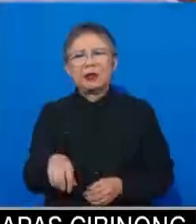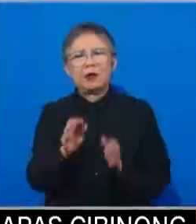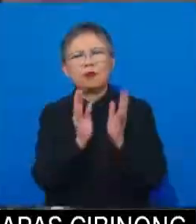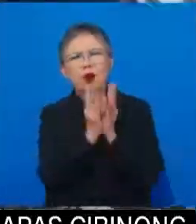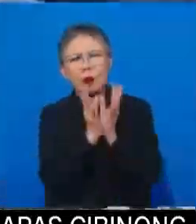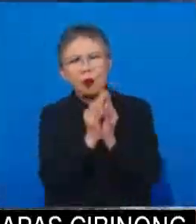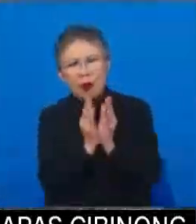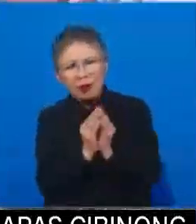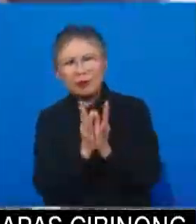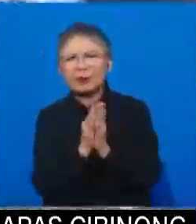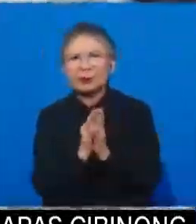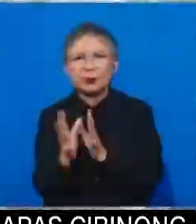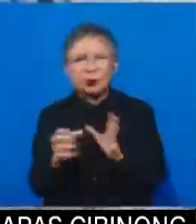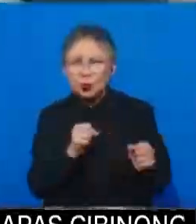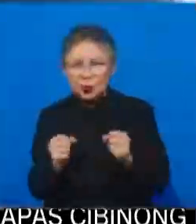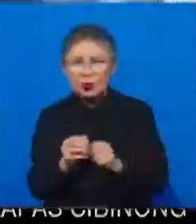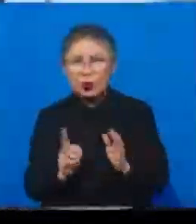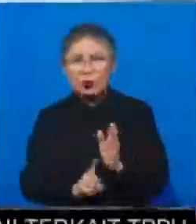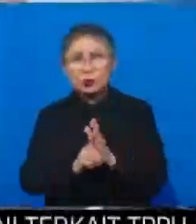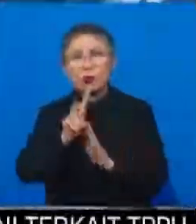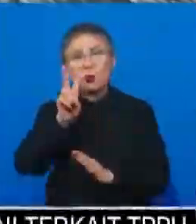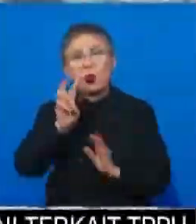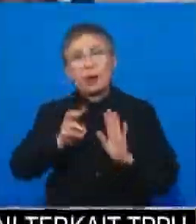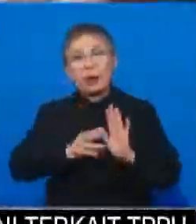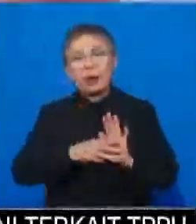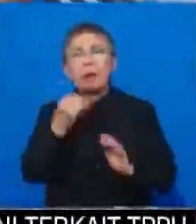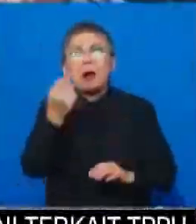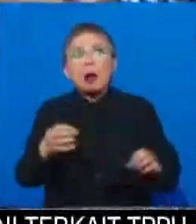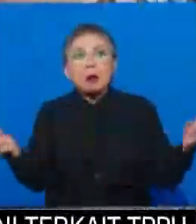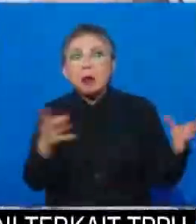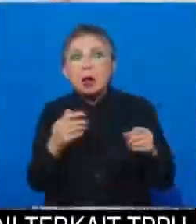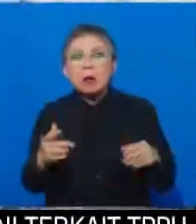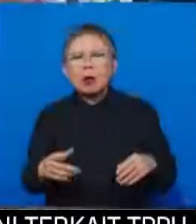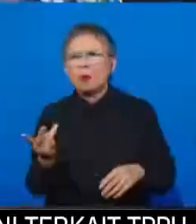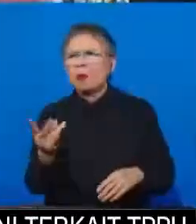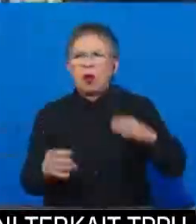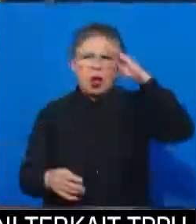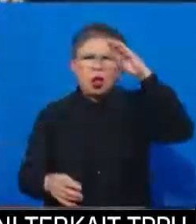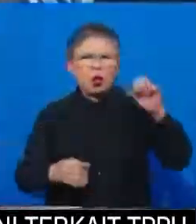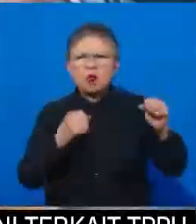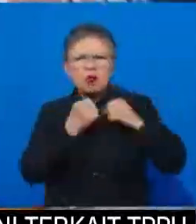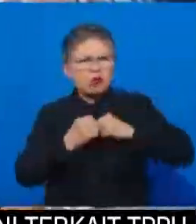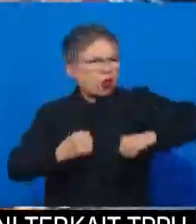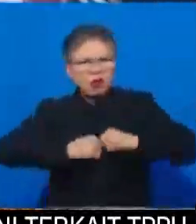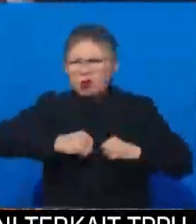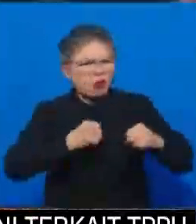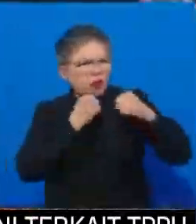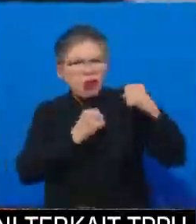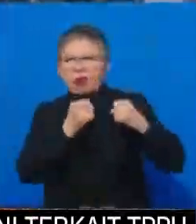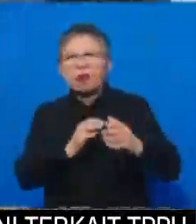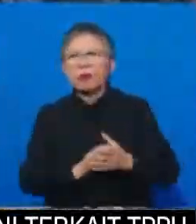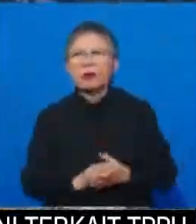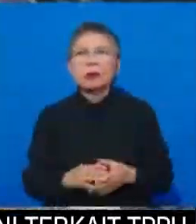buah-buahan. Rebutan gunungan setinggi 2 meter ini berakhir ricuh saat beberapa orang pemuda terlibat senggolan saat